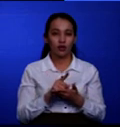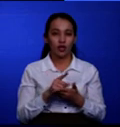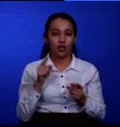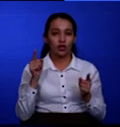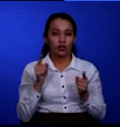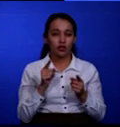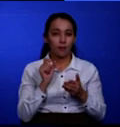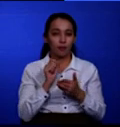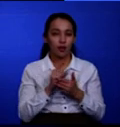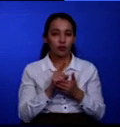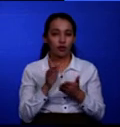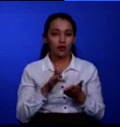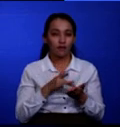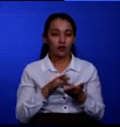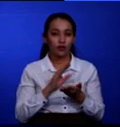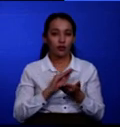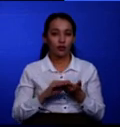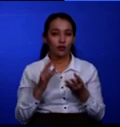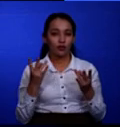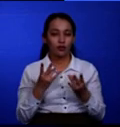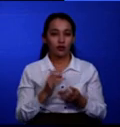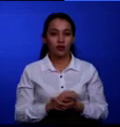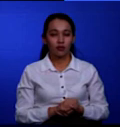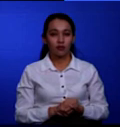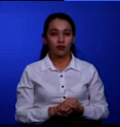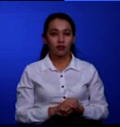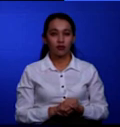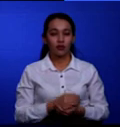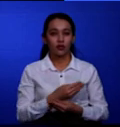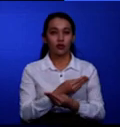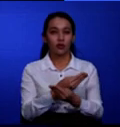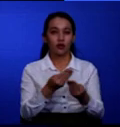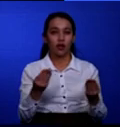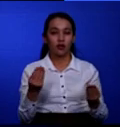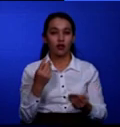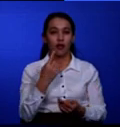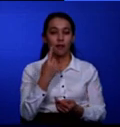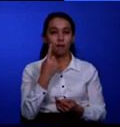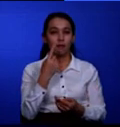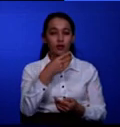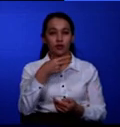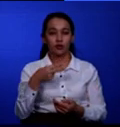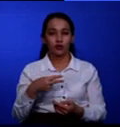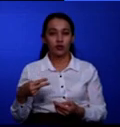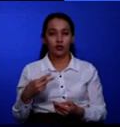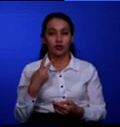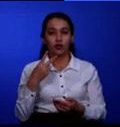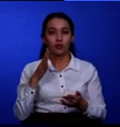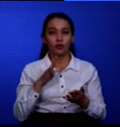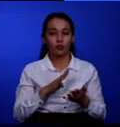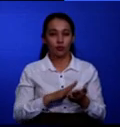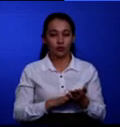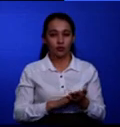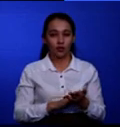qisqa shartini daftarimizga yozib olamiz. Demak, tarqatdi bir chiziqli 29ta, bu ma'lum.